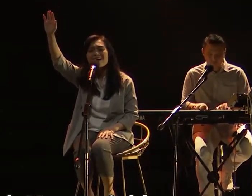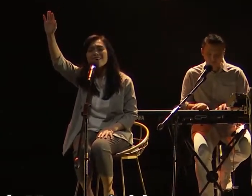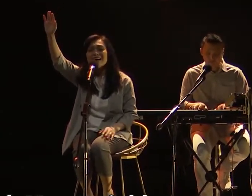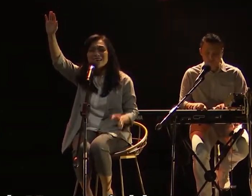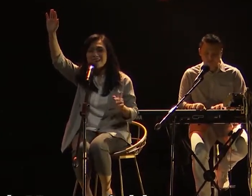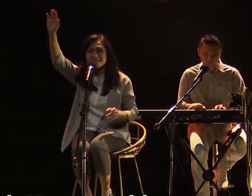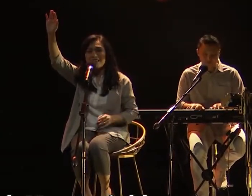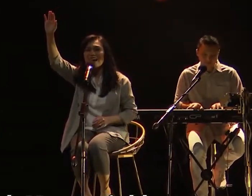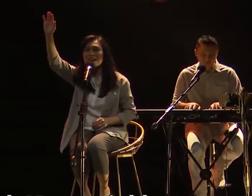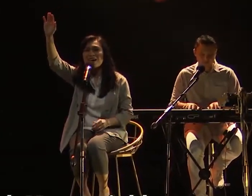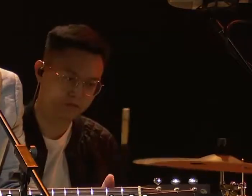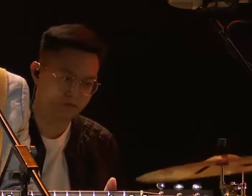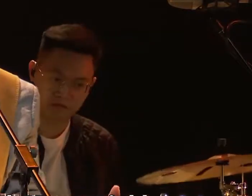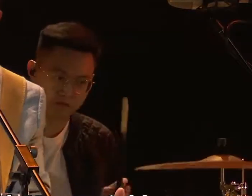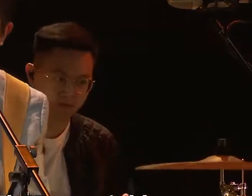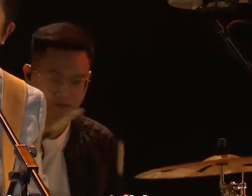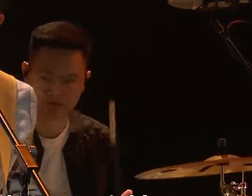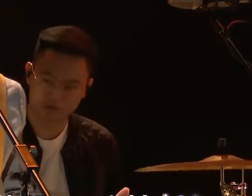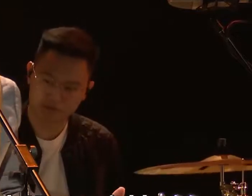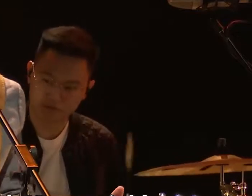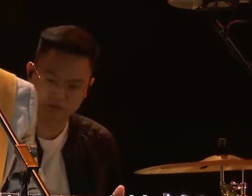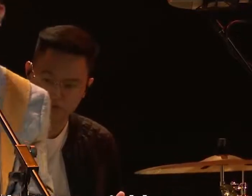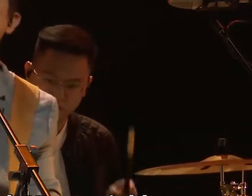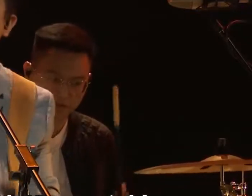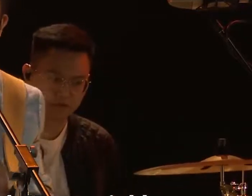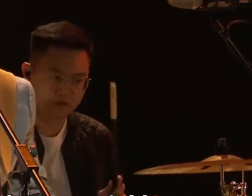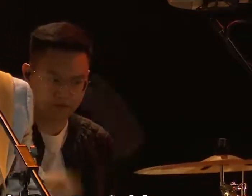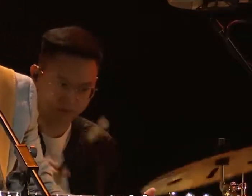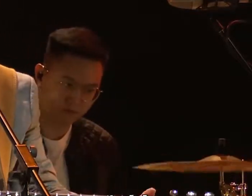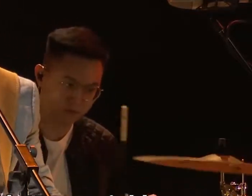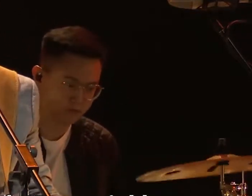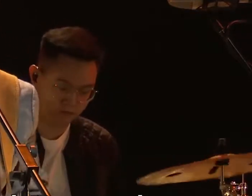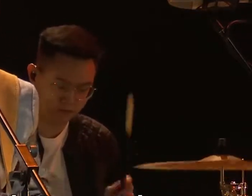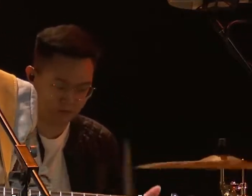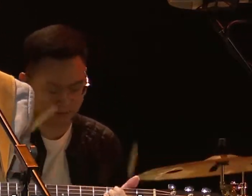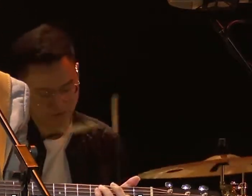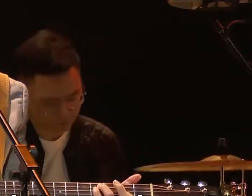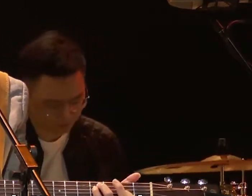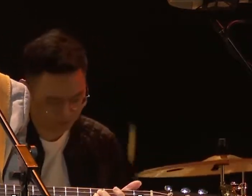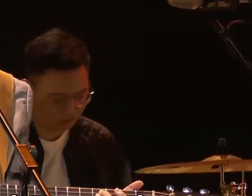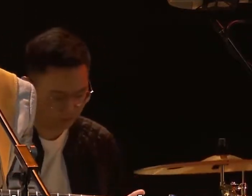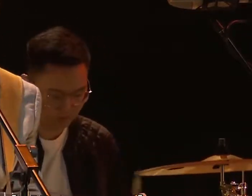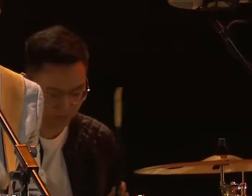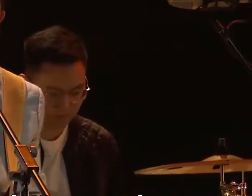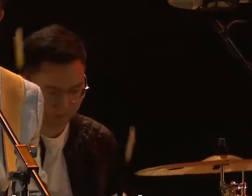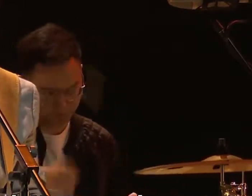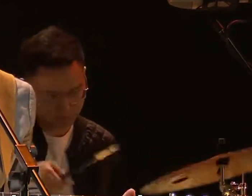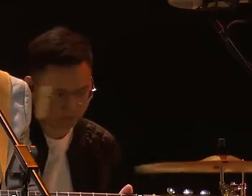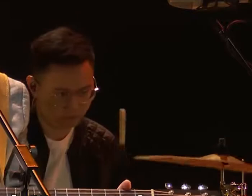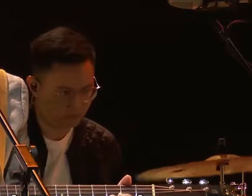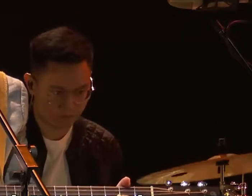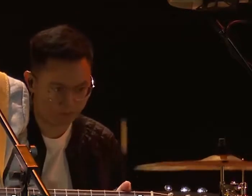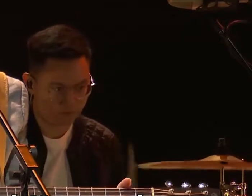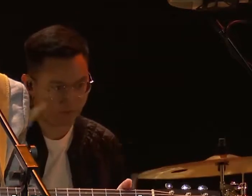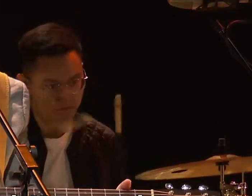setia yang telah Kau tunjukkan. Besar kasih setia yang telah